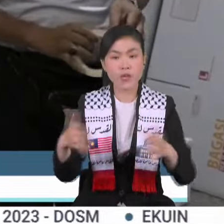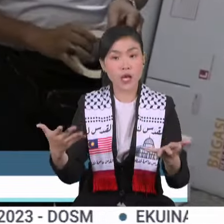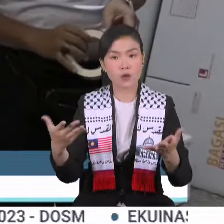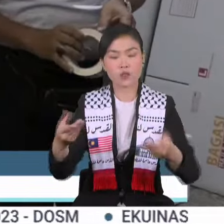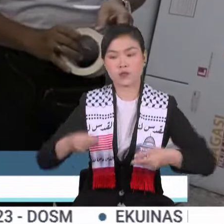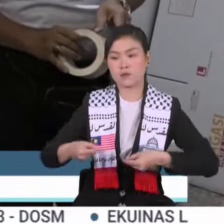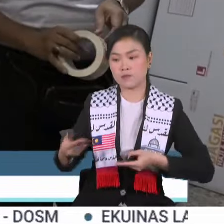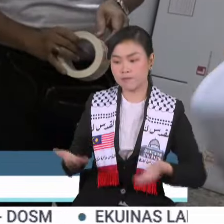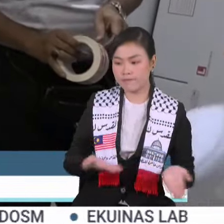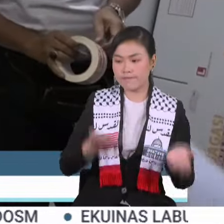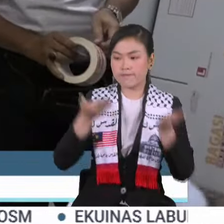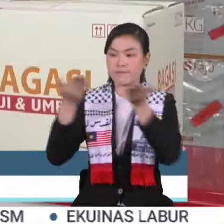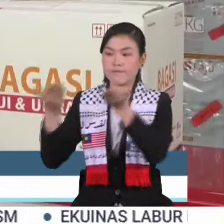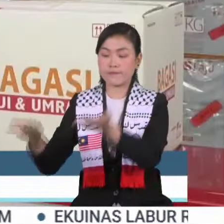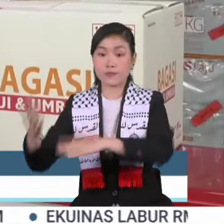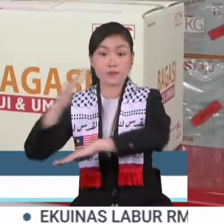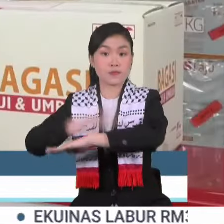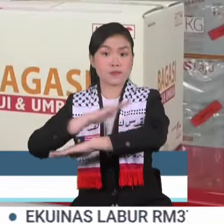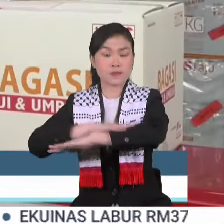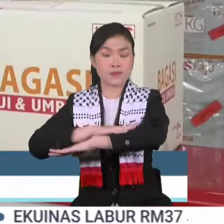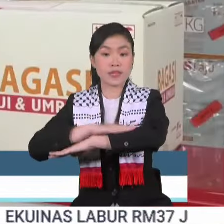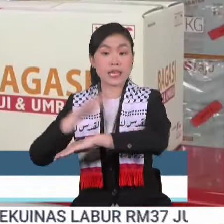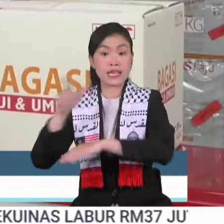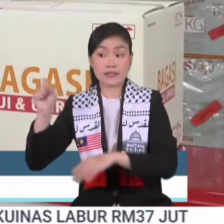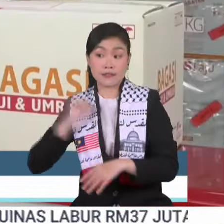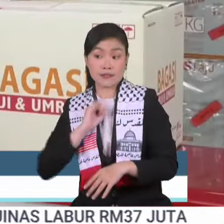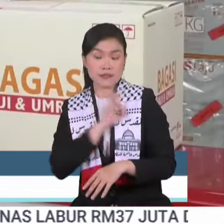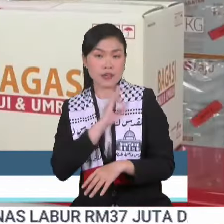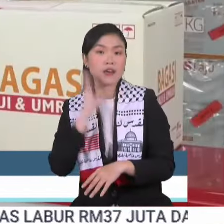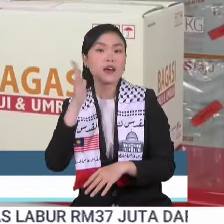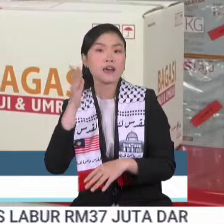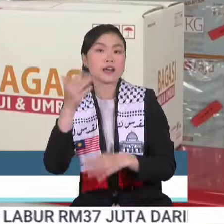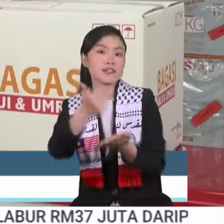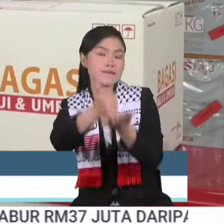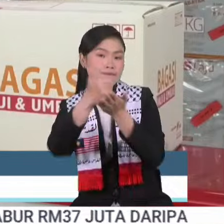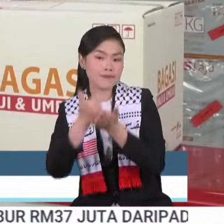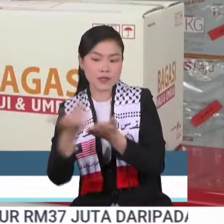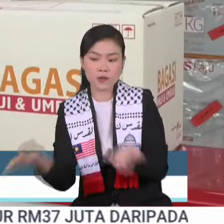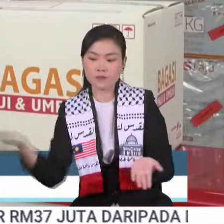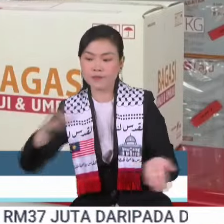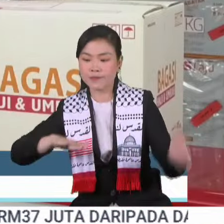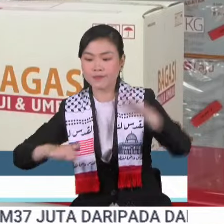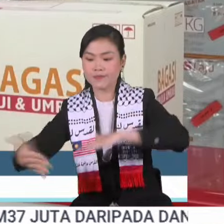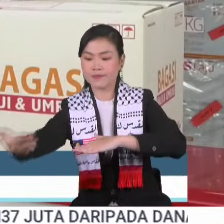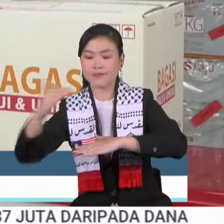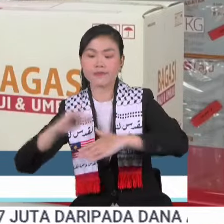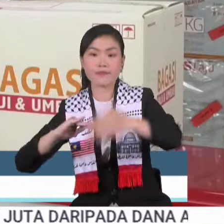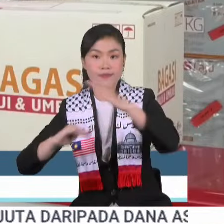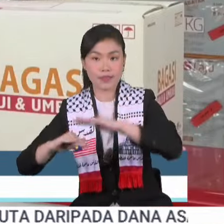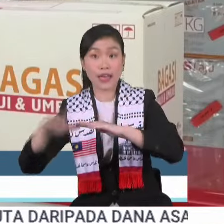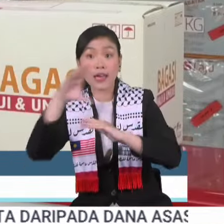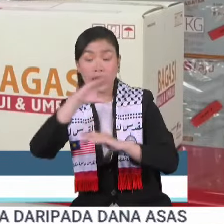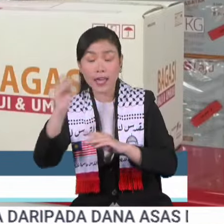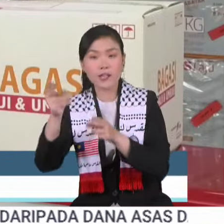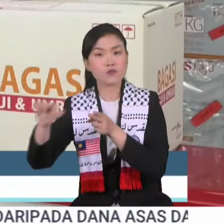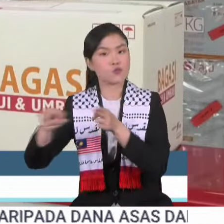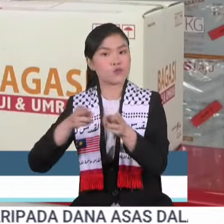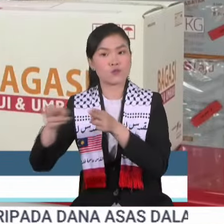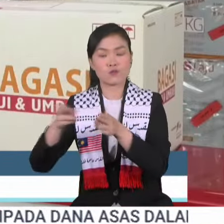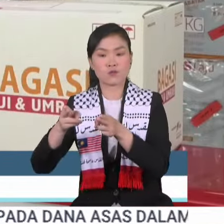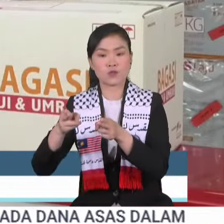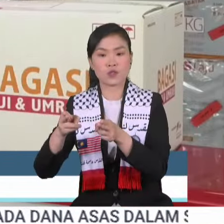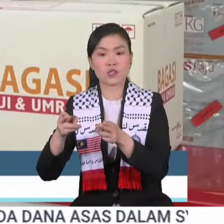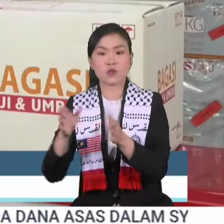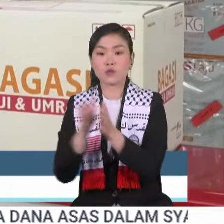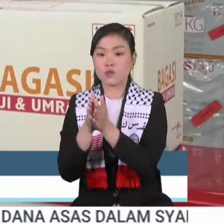pos Malaysia. Nanti pembantu-pembantu kita akan membantu jemaah haji untuk membungkuskannya dan kita akan uruskan